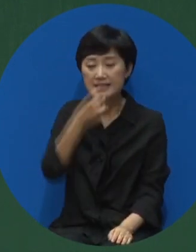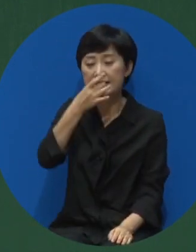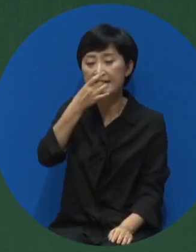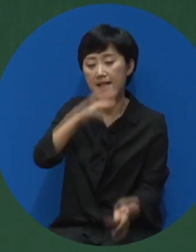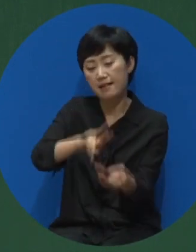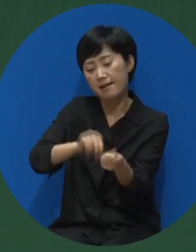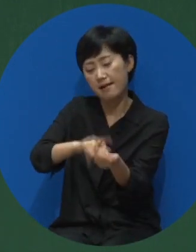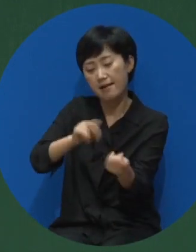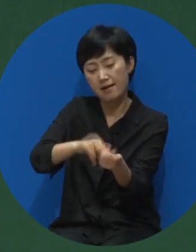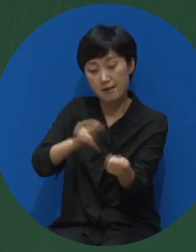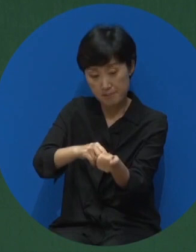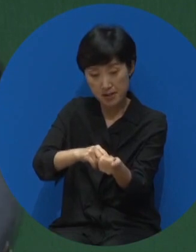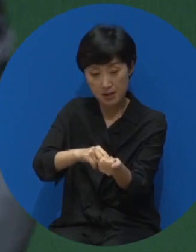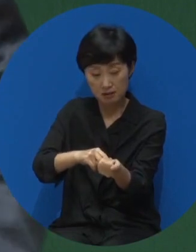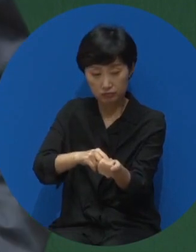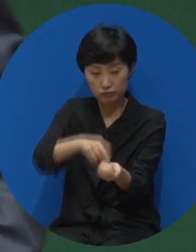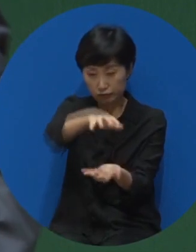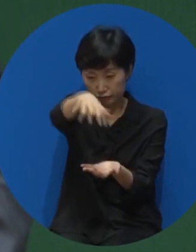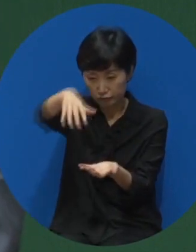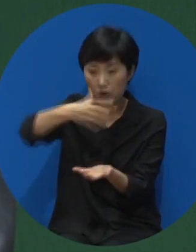전했잖아요.